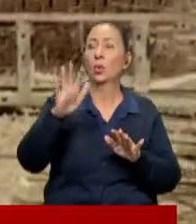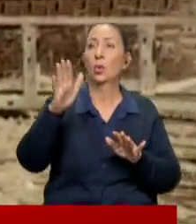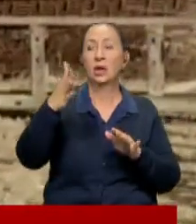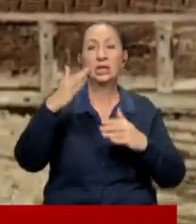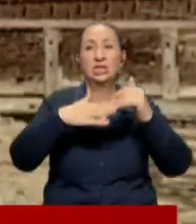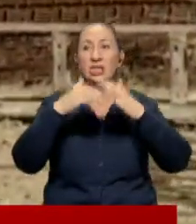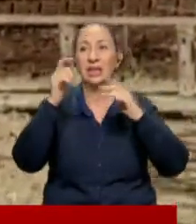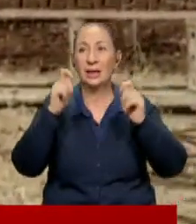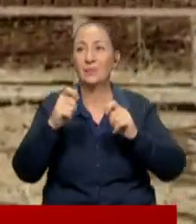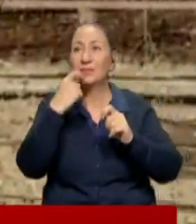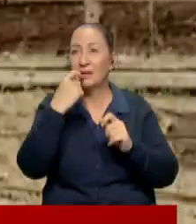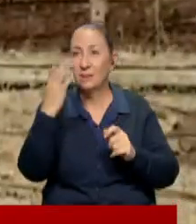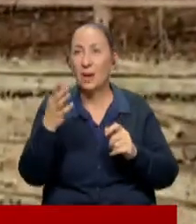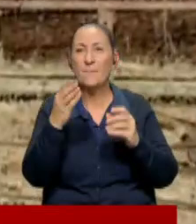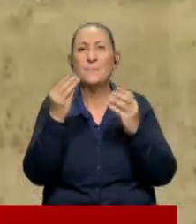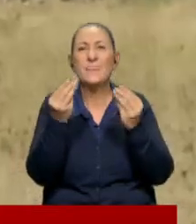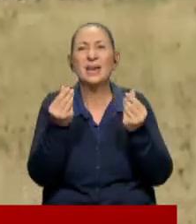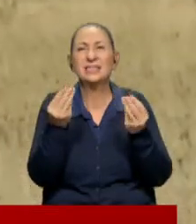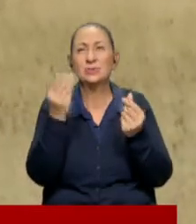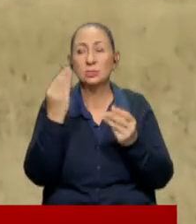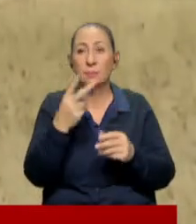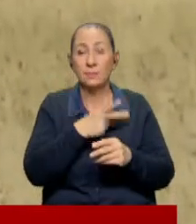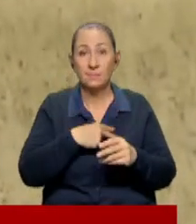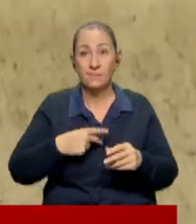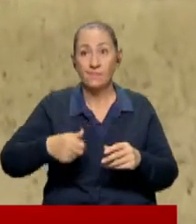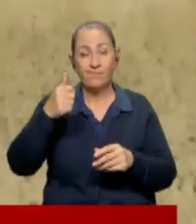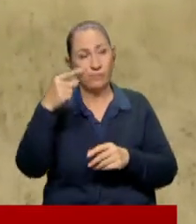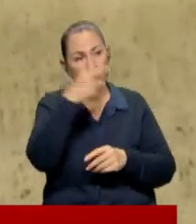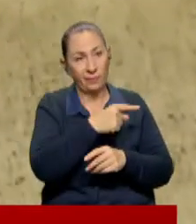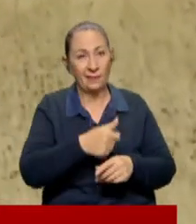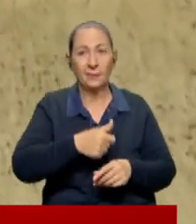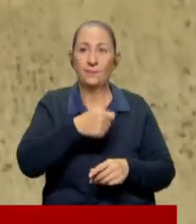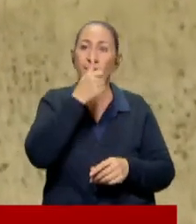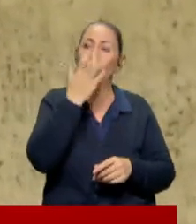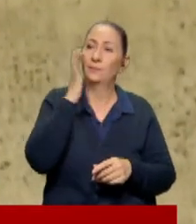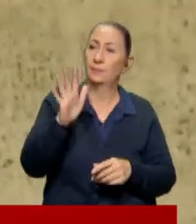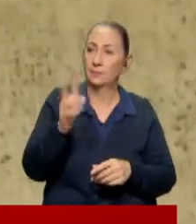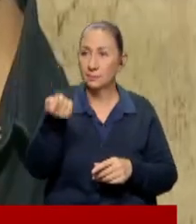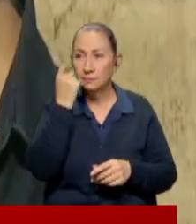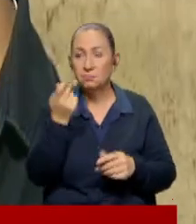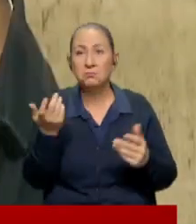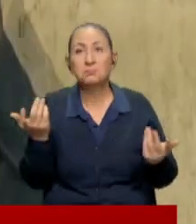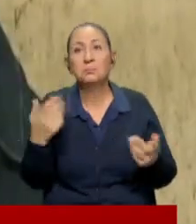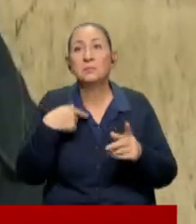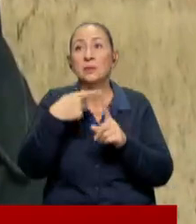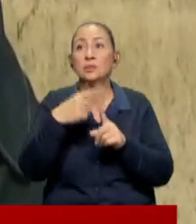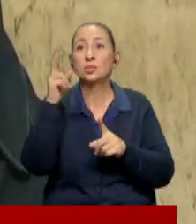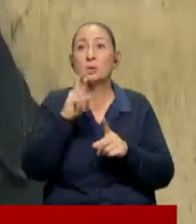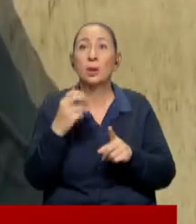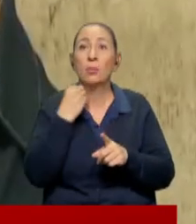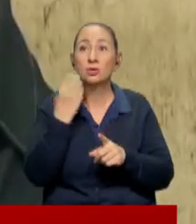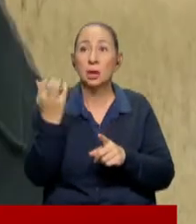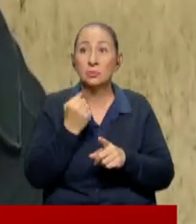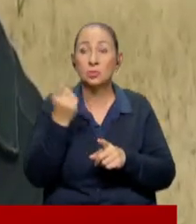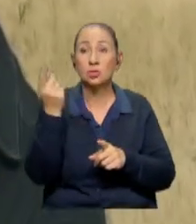İnşaatta kullanılacak demirler pas işinde. Belediye bakanlığı atıyor, bakanlık olacak bekleyin diyorlar. Artı ben dolarla